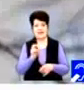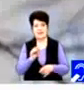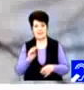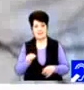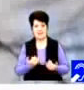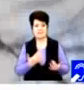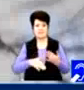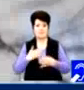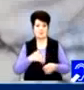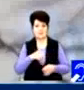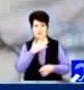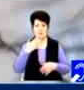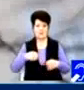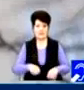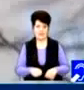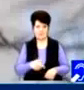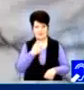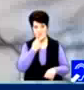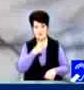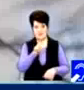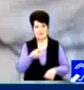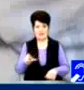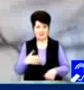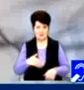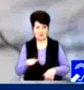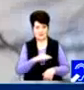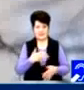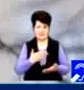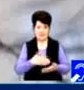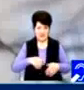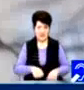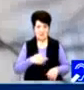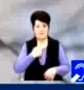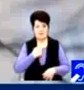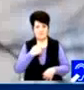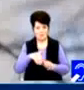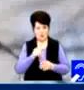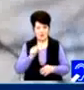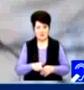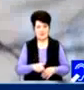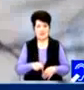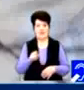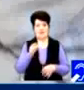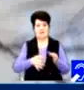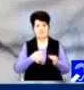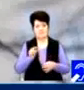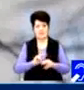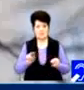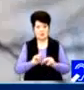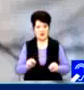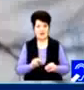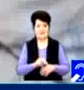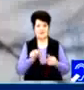astăzi ne bucurăm de mai multe drepturi decât strămoș noastre avem drept de vot dreptul la proprietate dreptul la Educație la